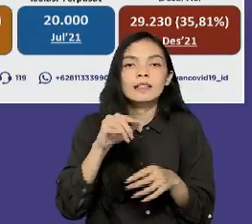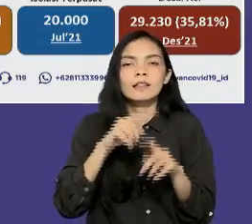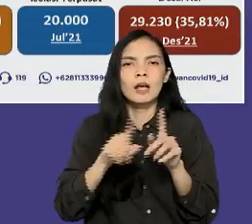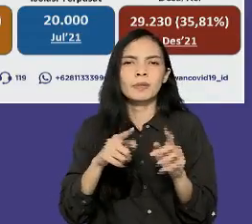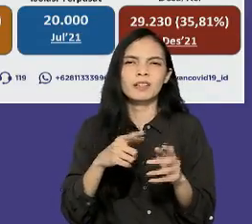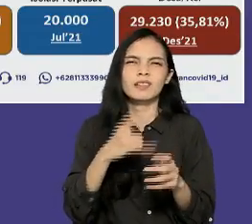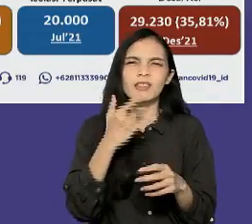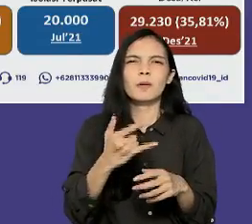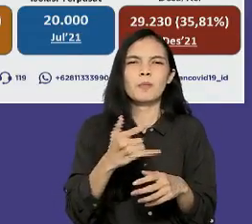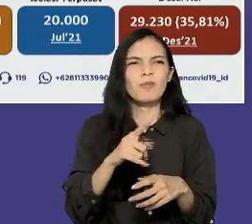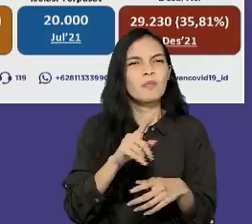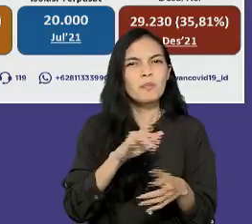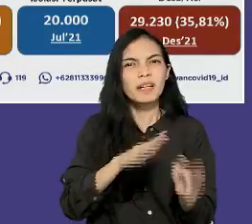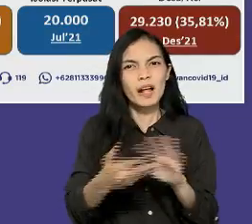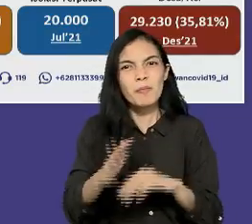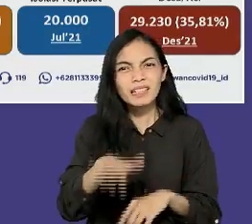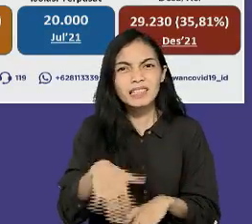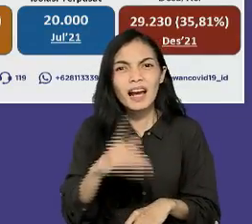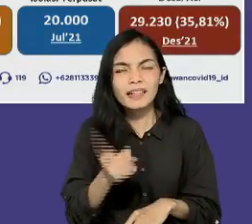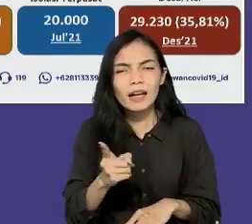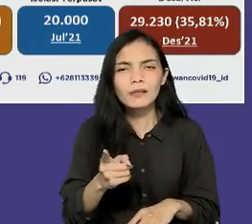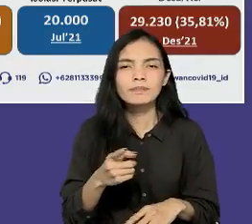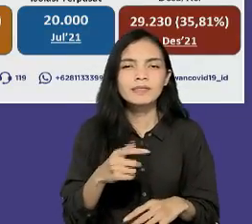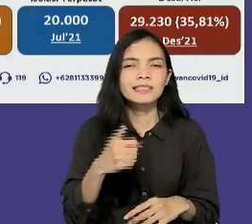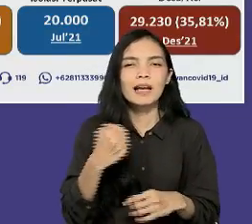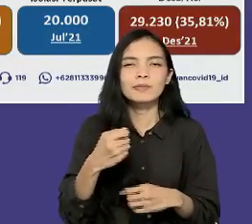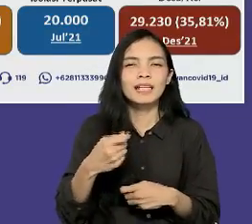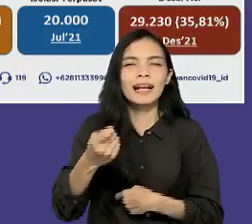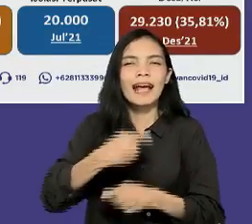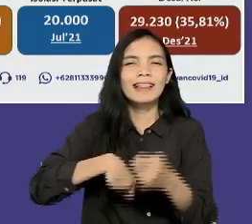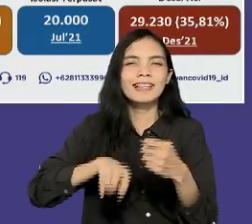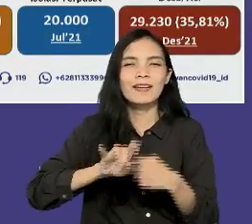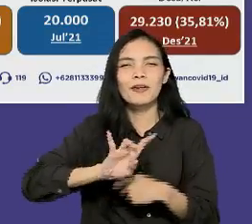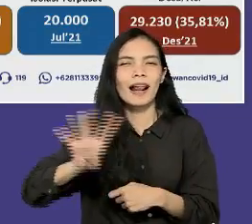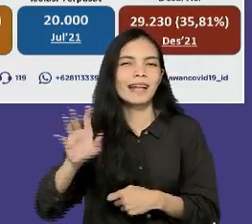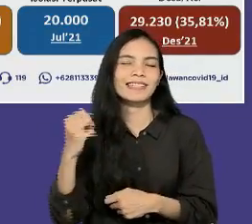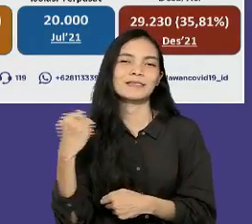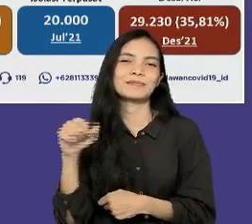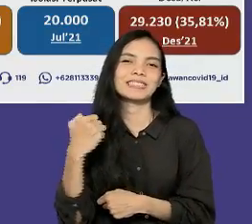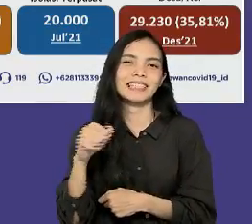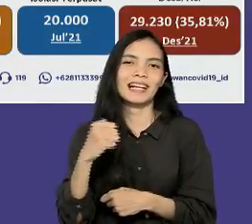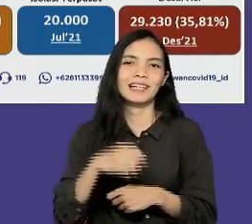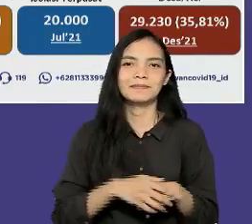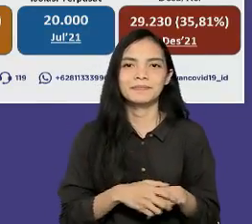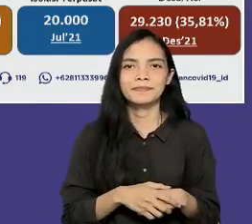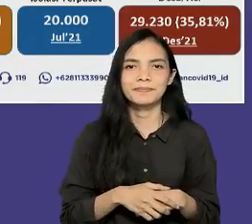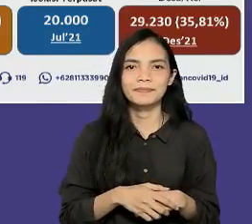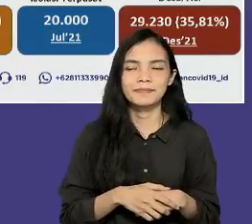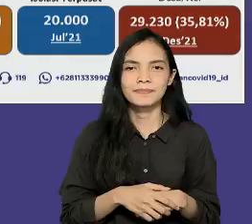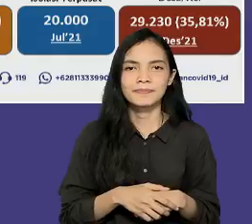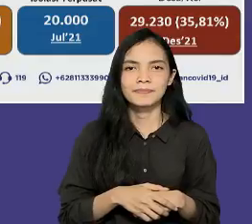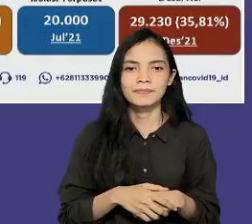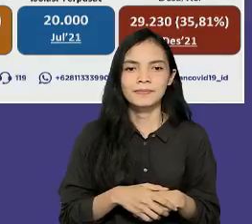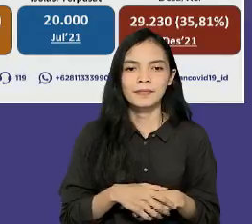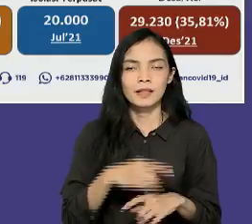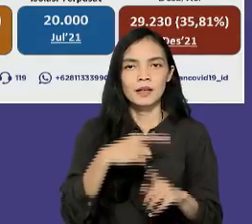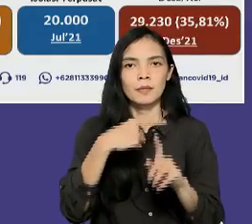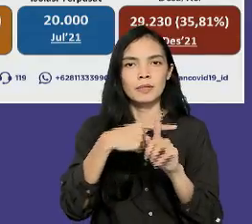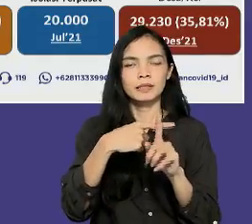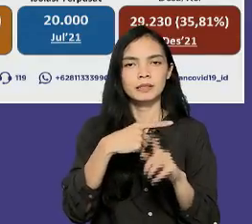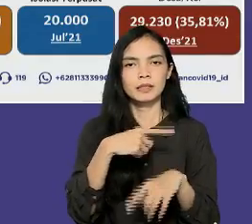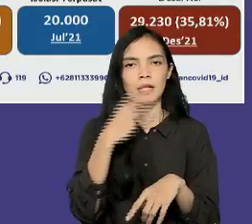yang tidak tergantikan meskipun hanya satu saja orang yang meninggal. Selanjutnya, apabila dilihat